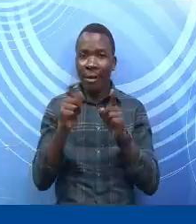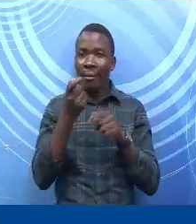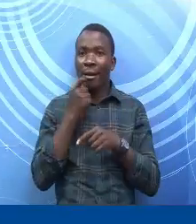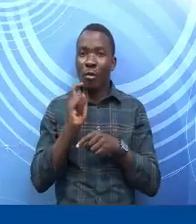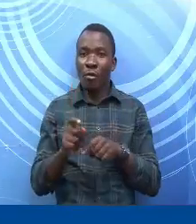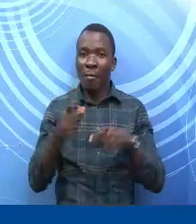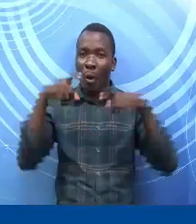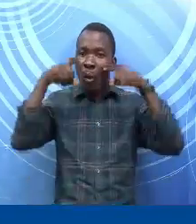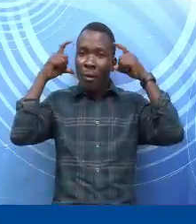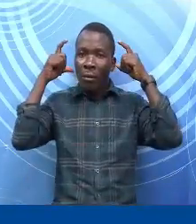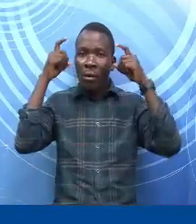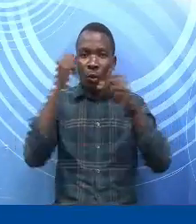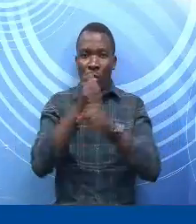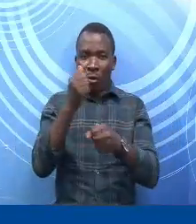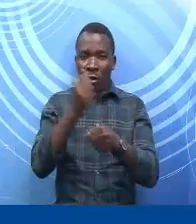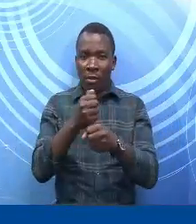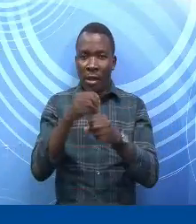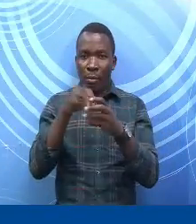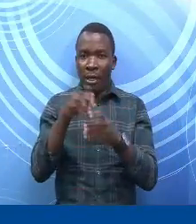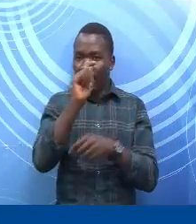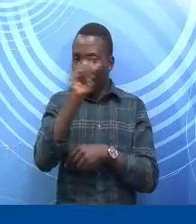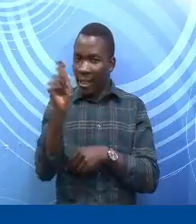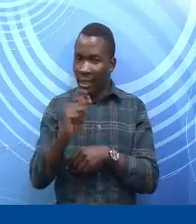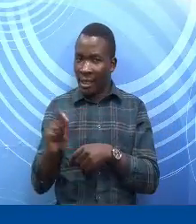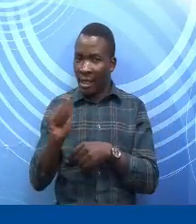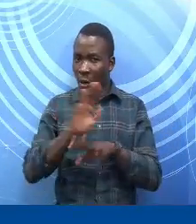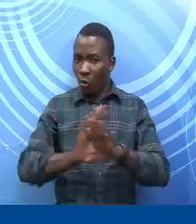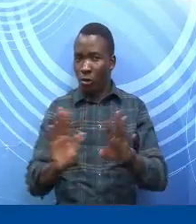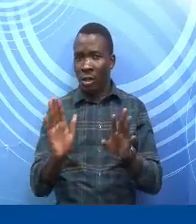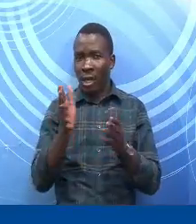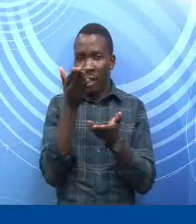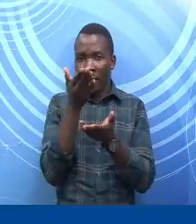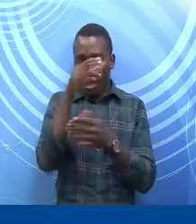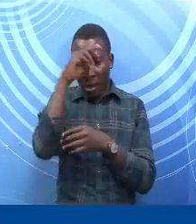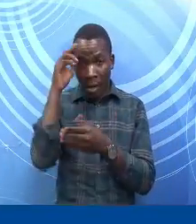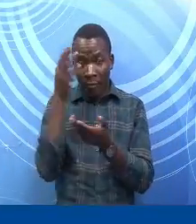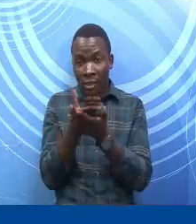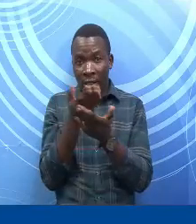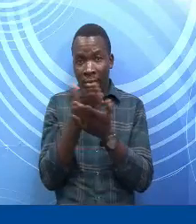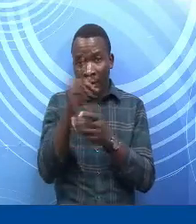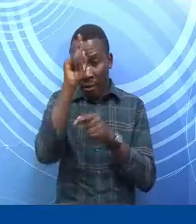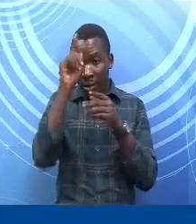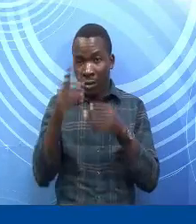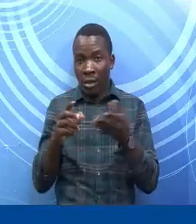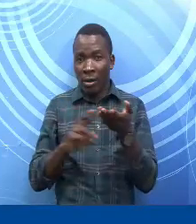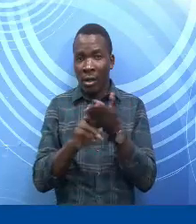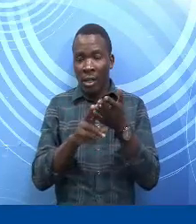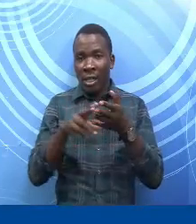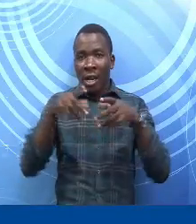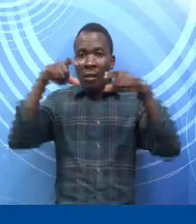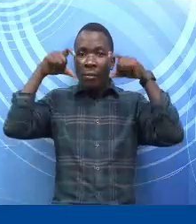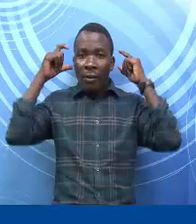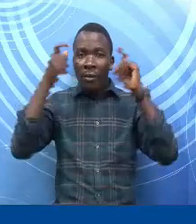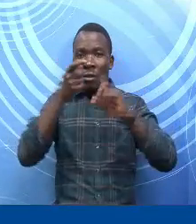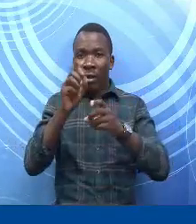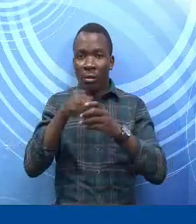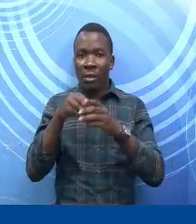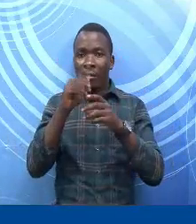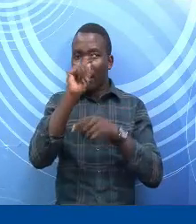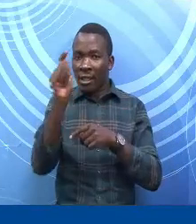kwambara udupfukamunwa twakorewe muri Tanzania gusa. Impamvu asaba ko abaturage bakwambara udupfukamunwa twakorewe muri Tanzania gusa ngo ni uko kuva icyorezo